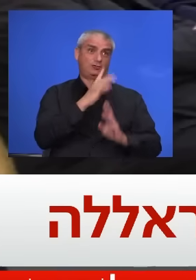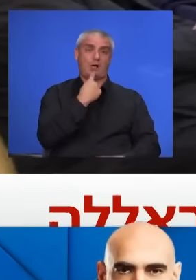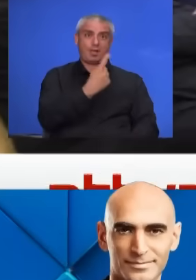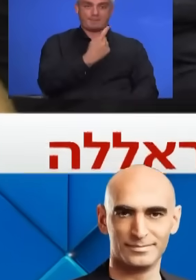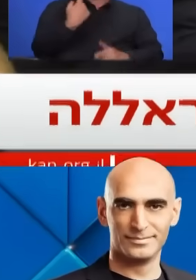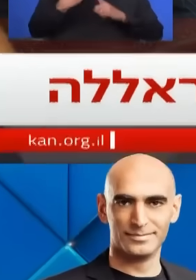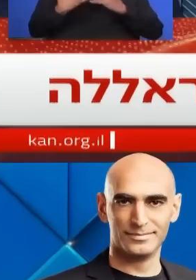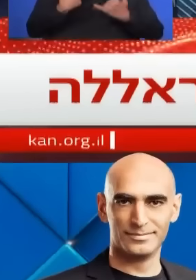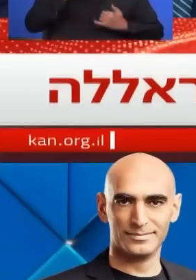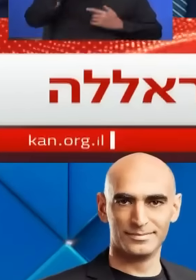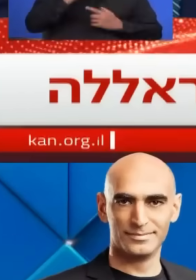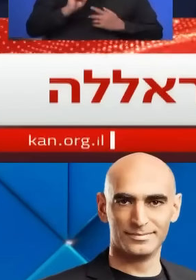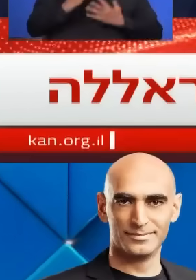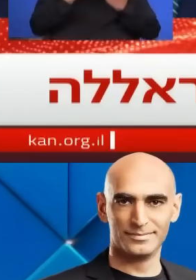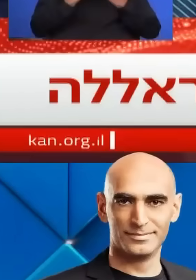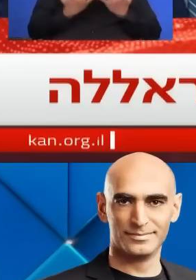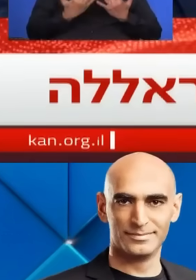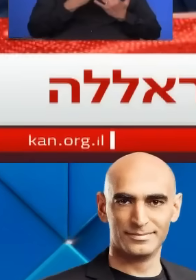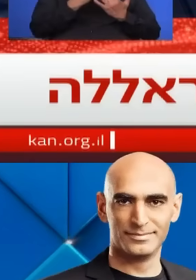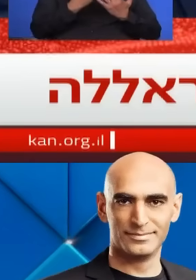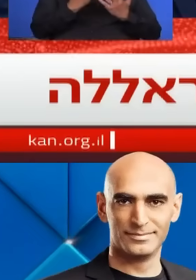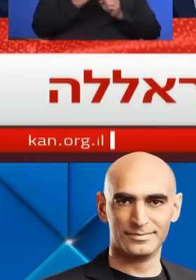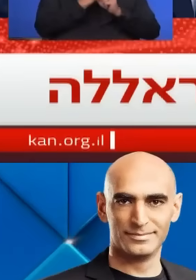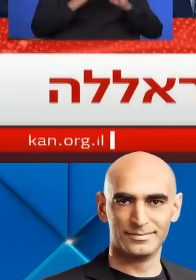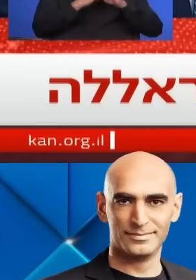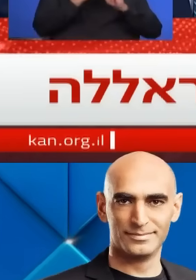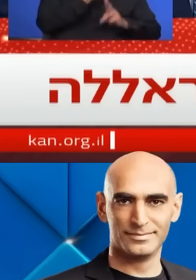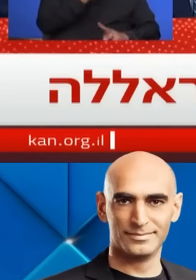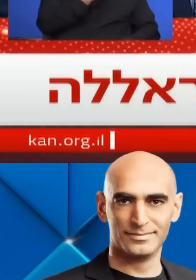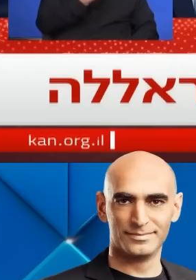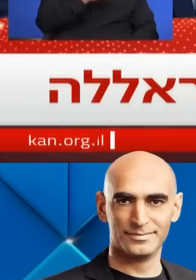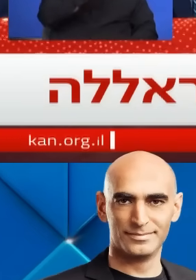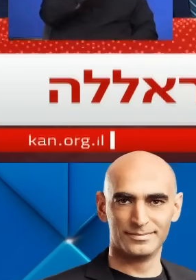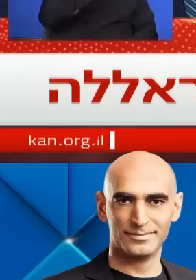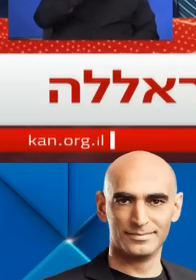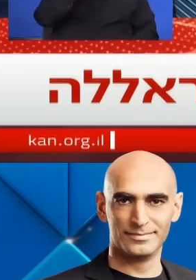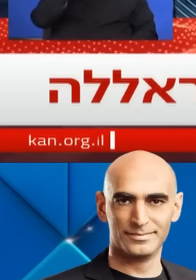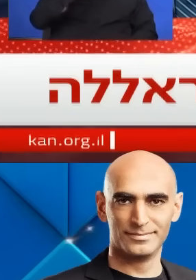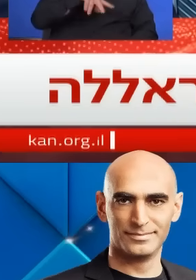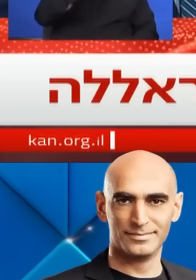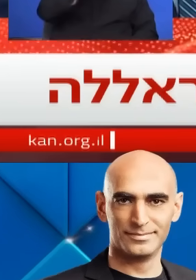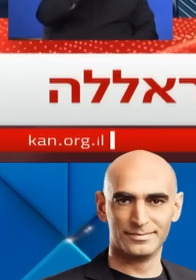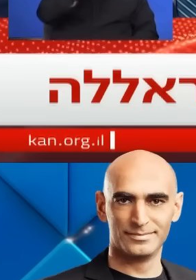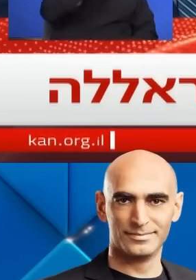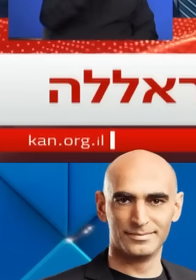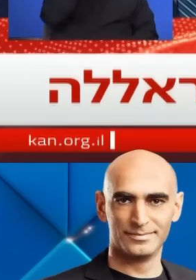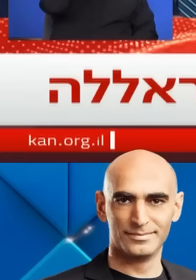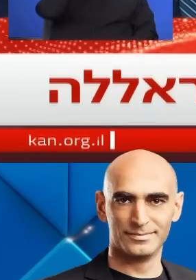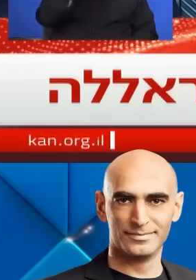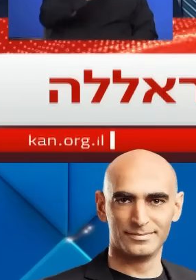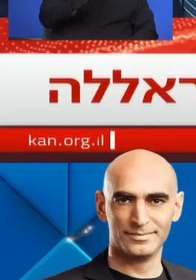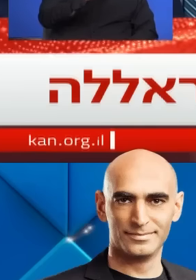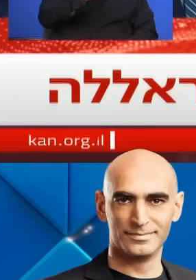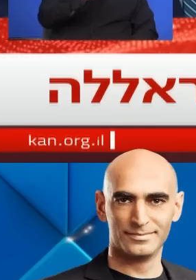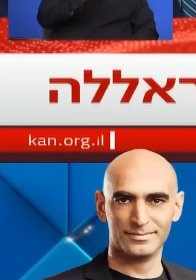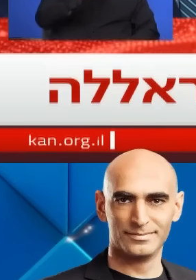עד מתי בעצם נערכה אותה פגישה בין ערורי, נסראללה וזיאד נחאלה, מזכ"ל ג'יהאד